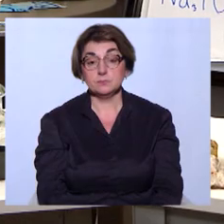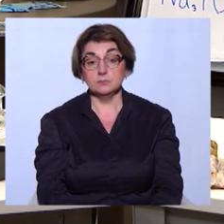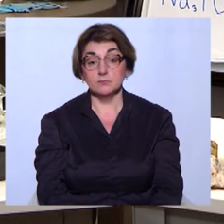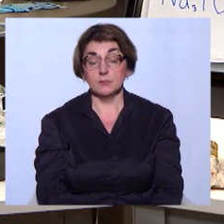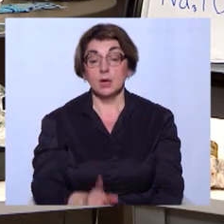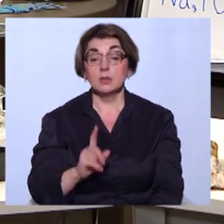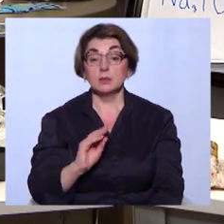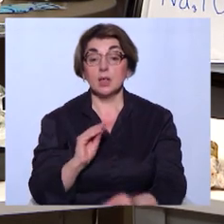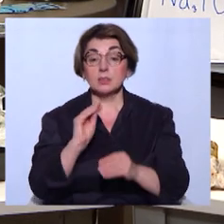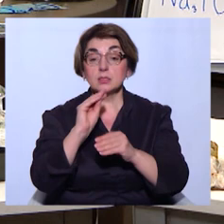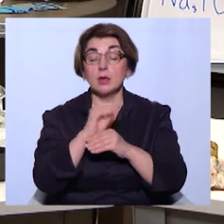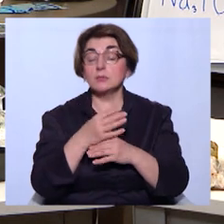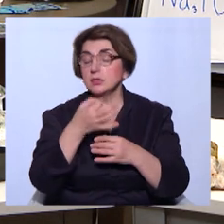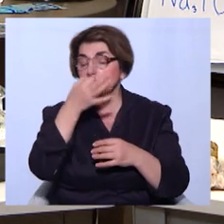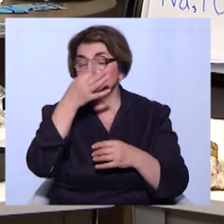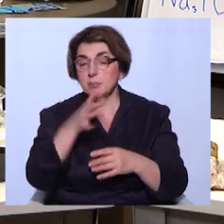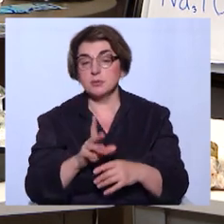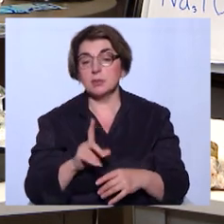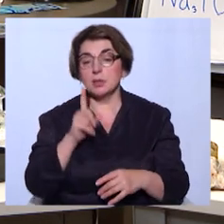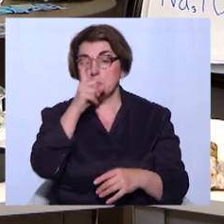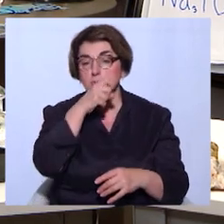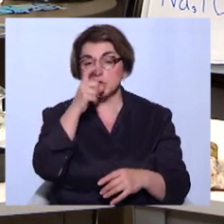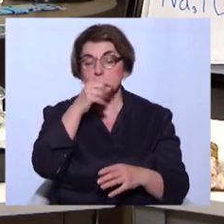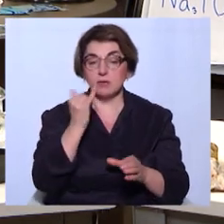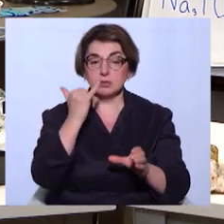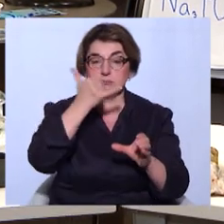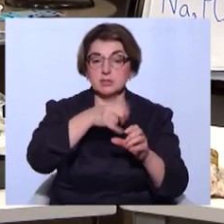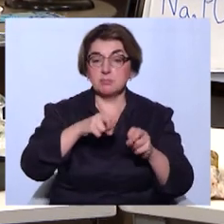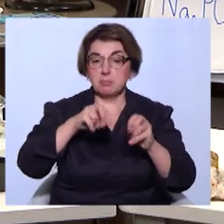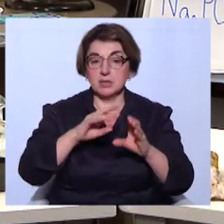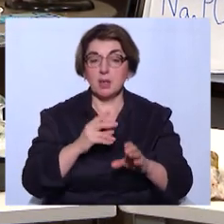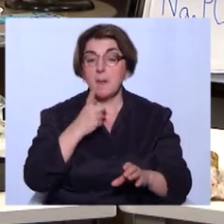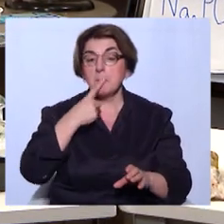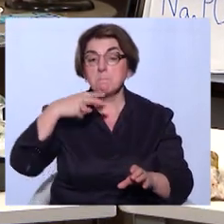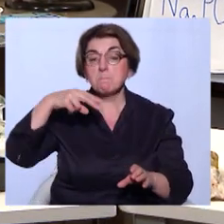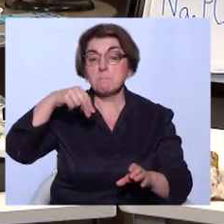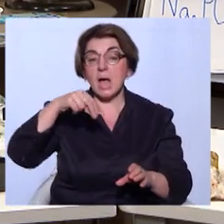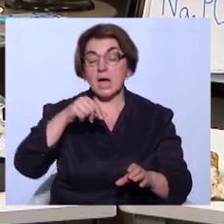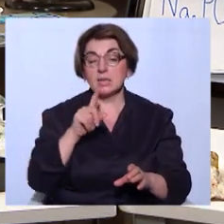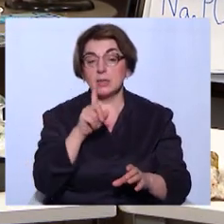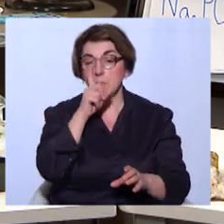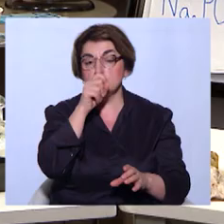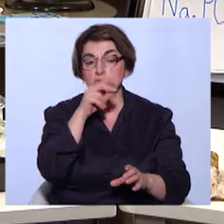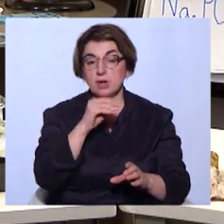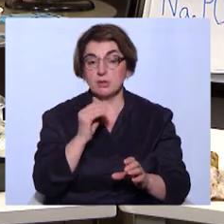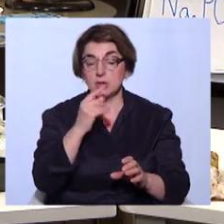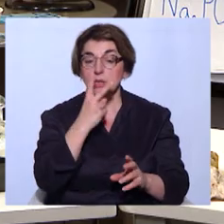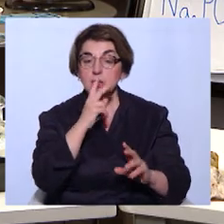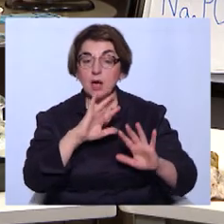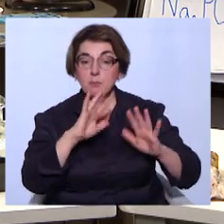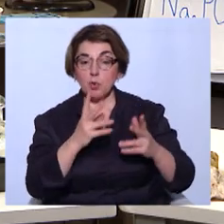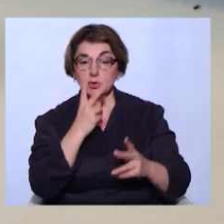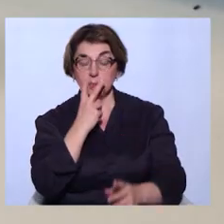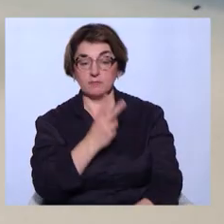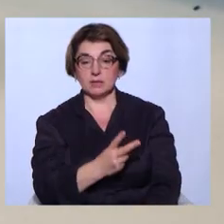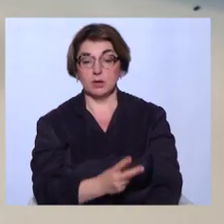დავამატოთ რომელიმე მჟავა, მაგალითად ავიღოთ მარილ მჟავა და დავაკვირდეთ რეაქციას, რა